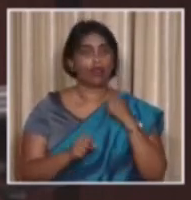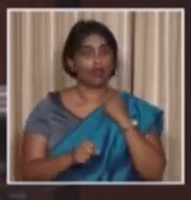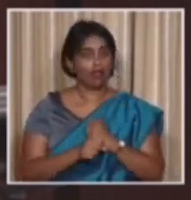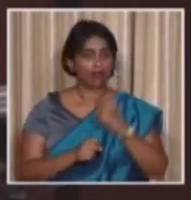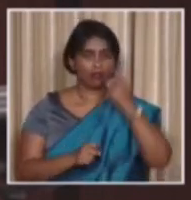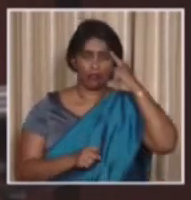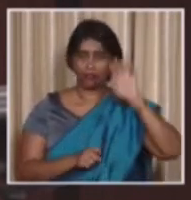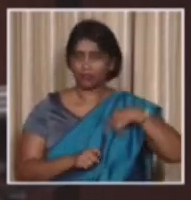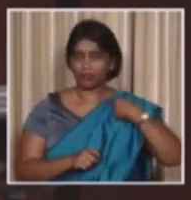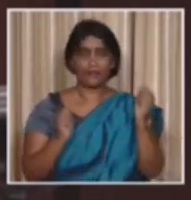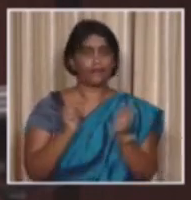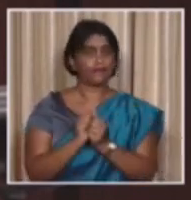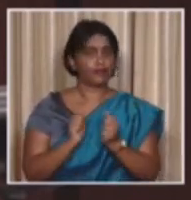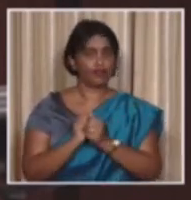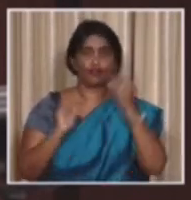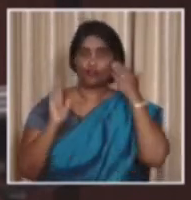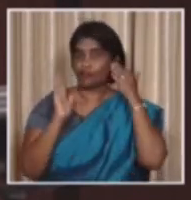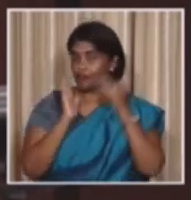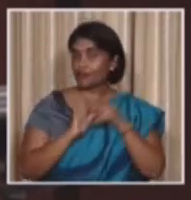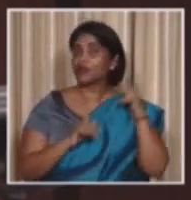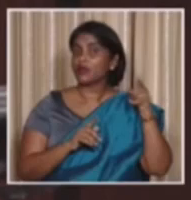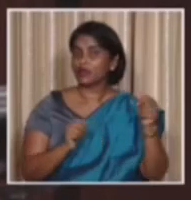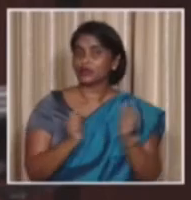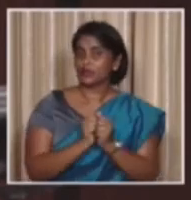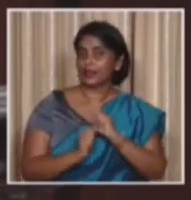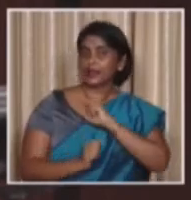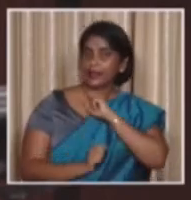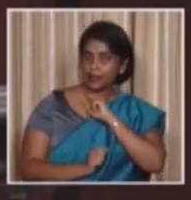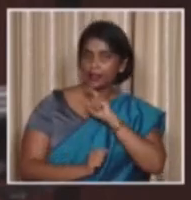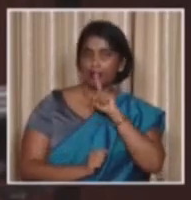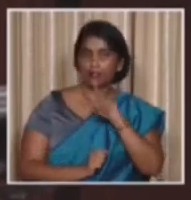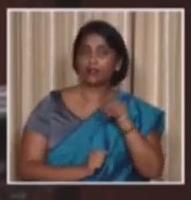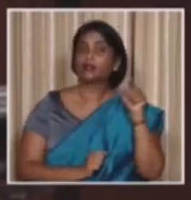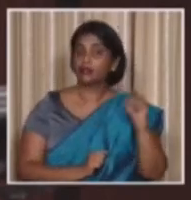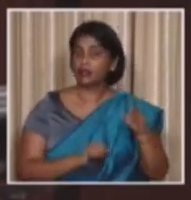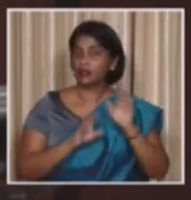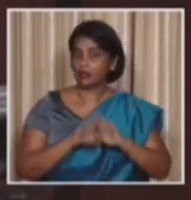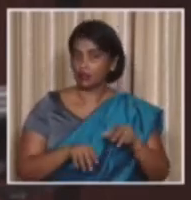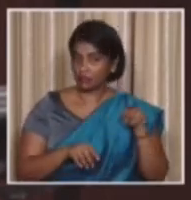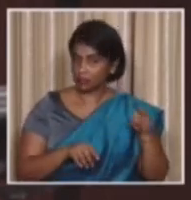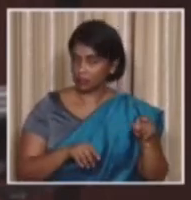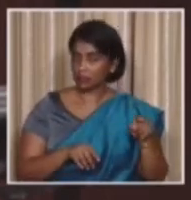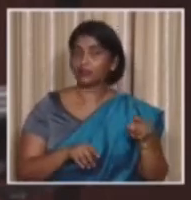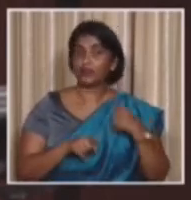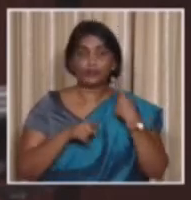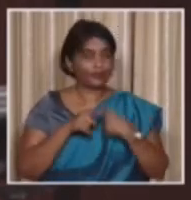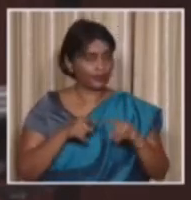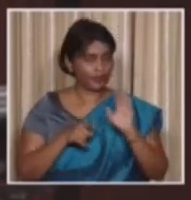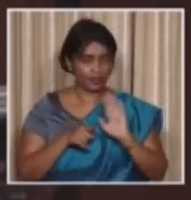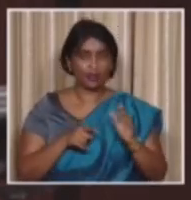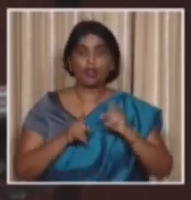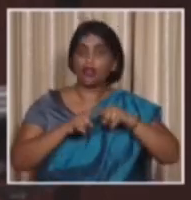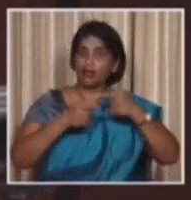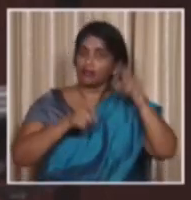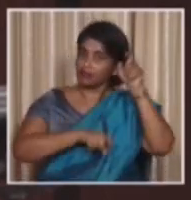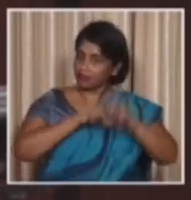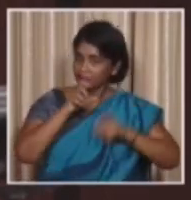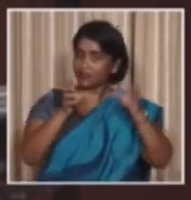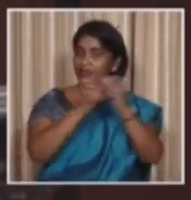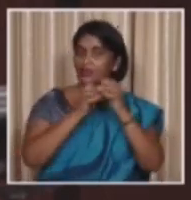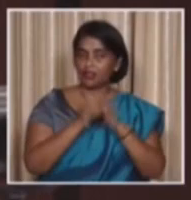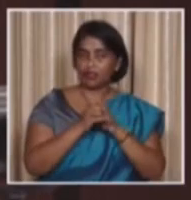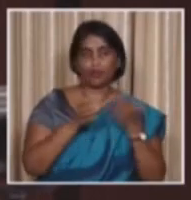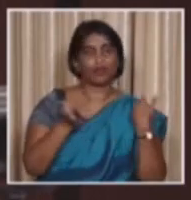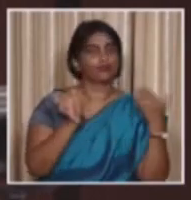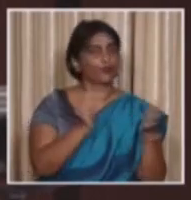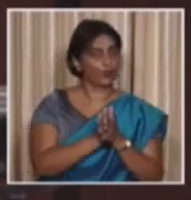எதிராக போராடி கொண்டிருக்கின்றார்கள் மாணவர்கள். மாணவர்கள் மட்டுமல்ல, இங்கே ஏனையவர்கள். ஆனால் அந்த போராளிகளை பார்த்து